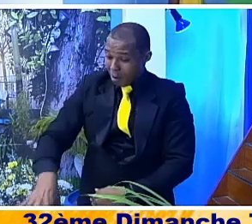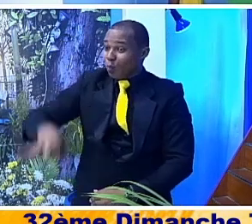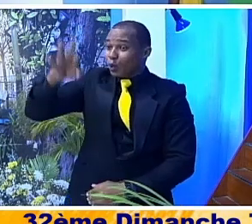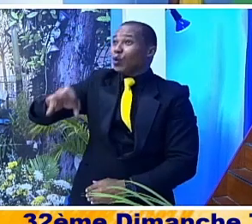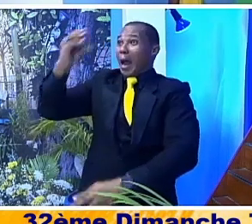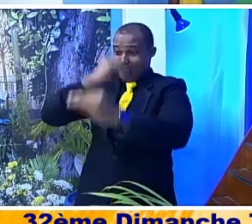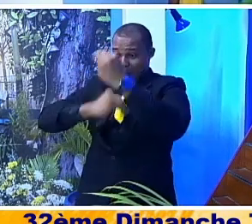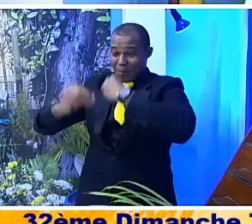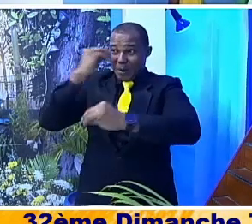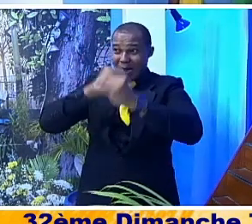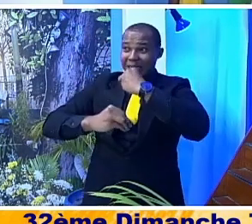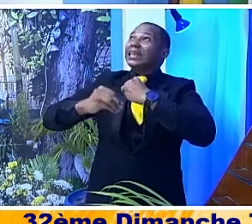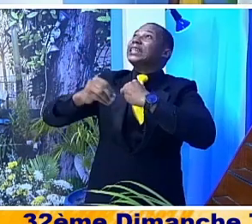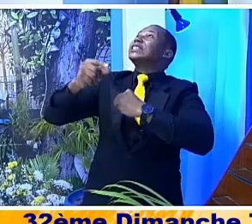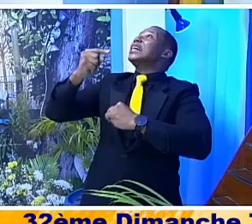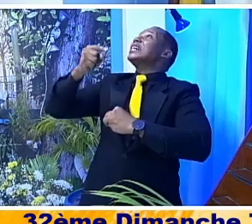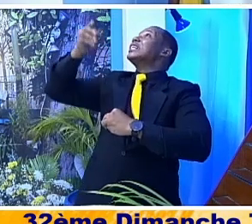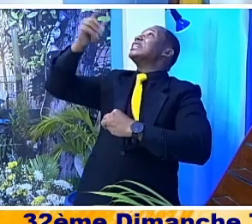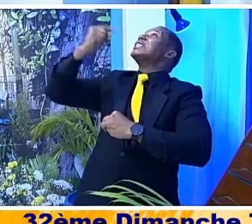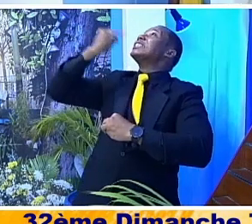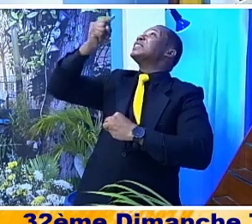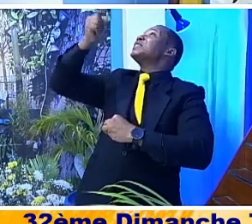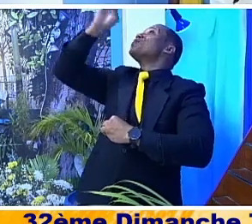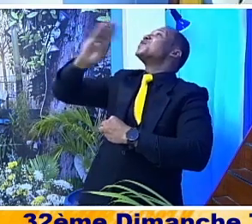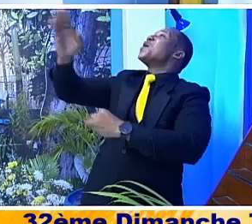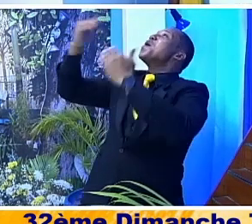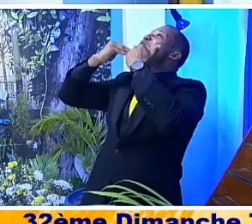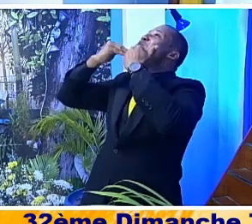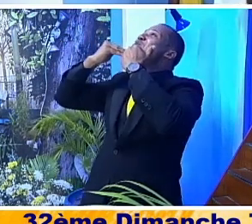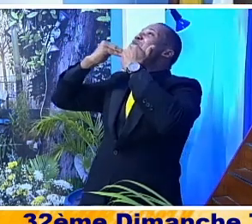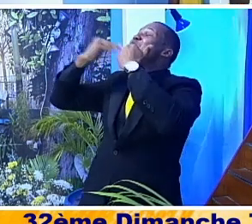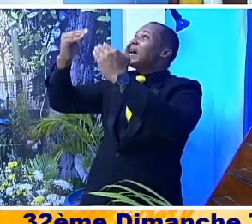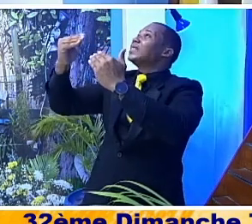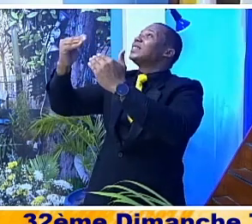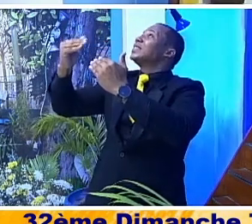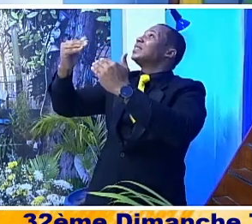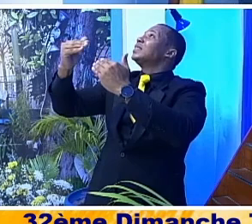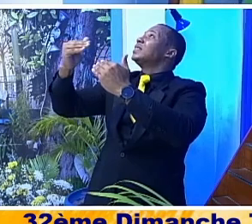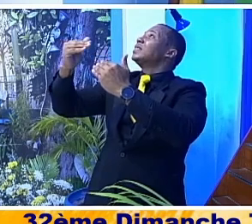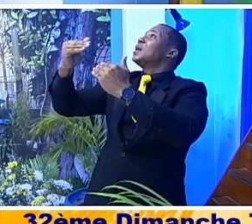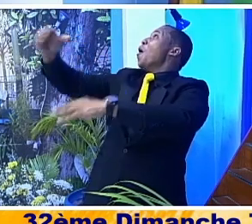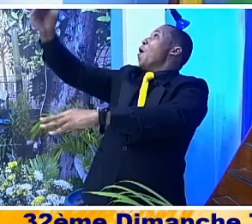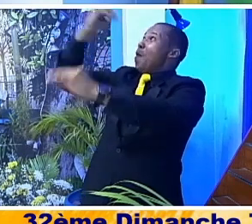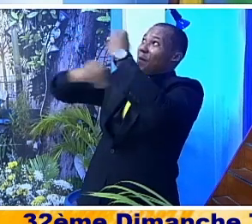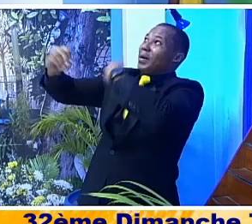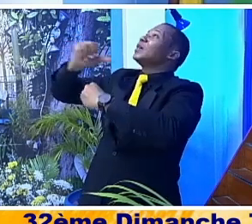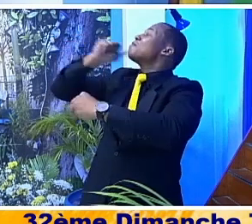manje, faut dit bon Dieu merci, pas ouvert l'estomac ou, parce que bagay ou pas facile.